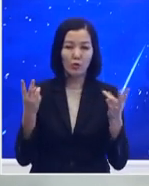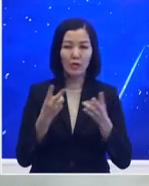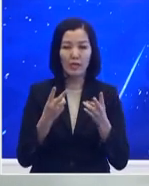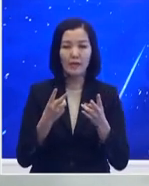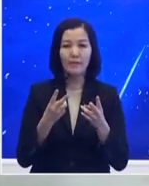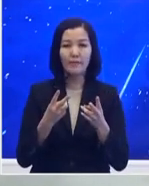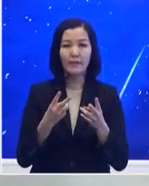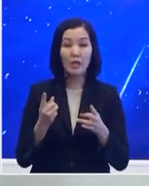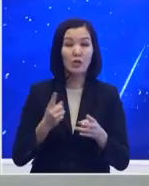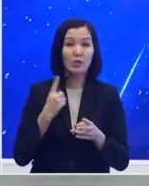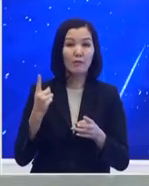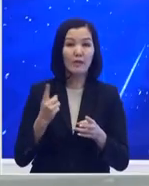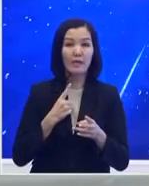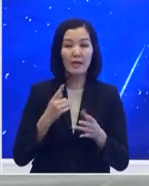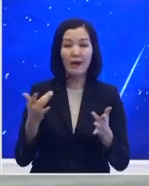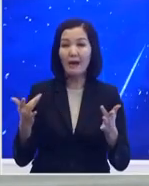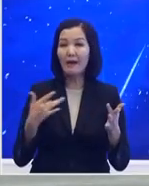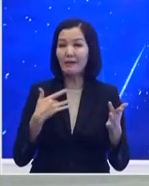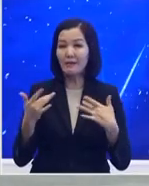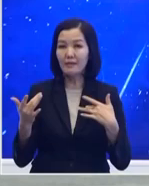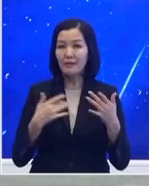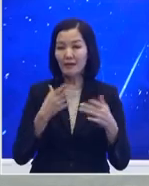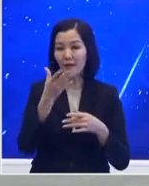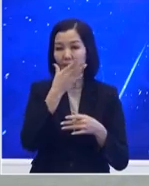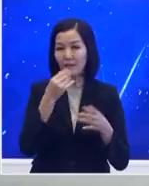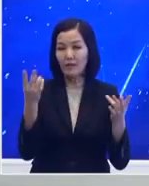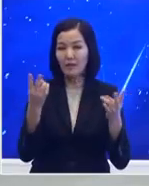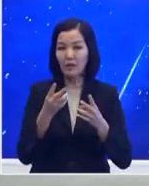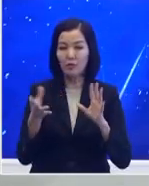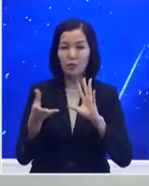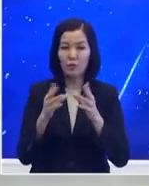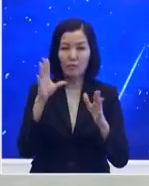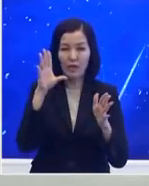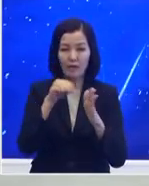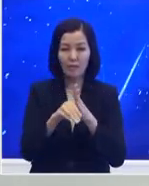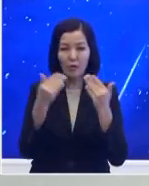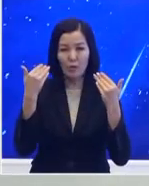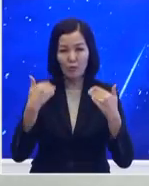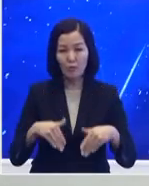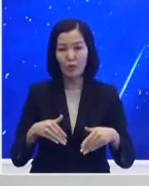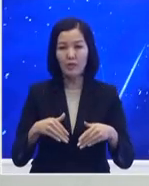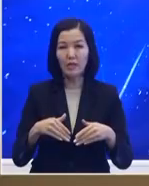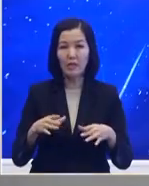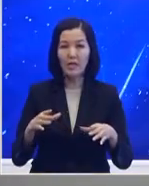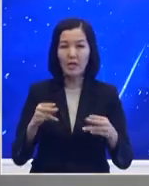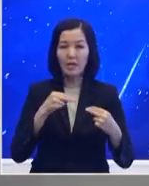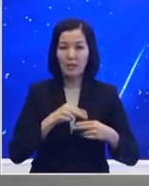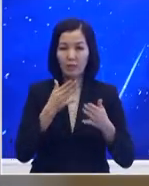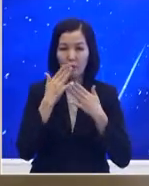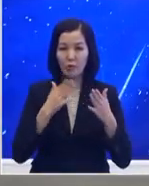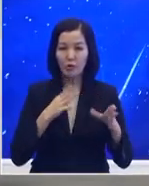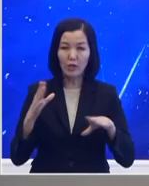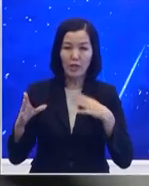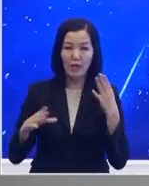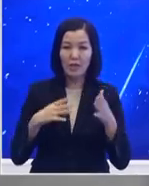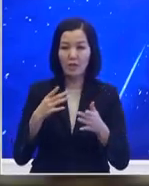үшін тек шеберлік қана емес, әртістік қабілет пен сымбаттылық қажет. Осының барлығын бойына сіңіріп, қажырлы еңбек еткен спортшы ғана белгілі бір